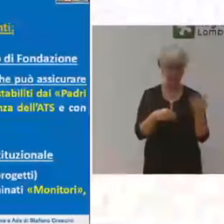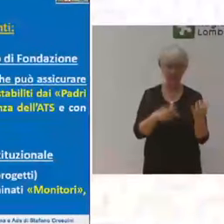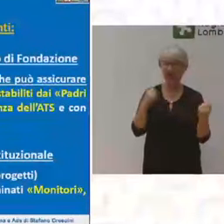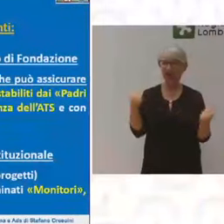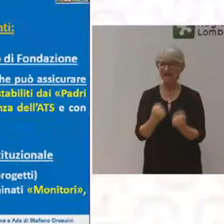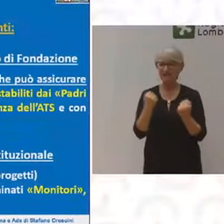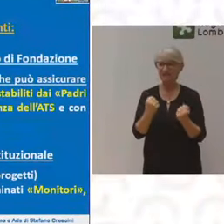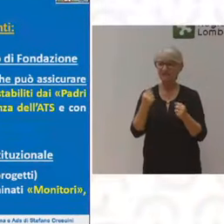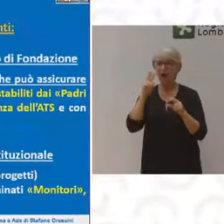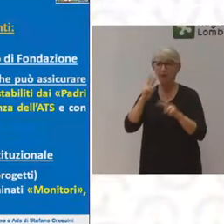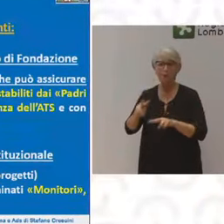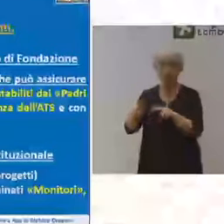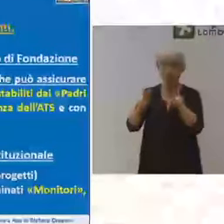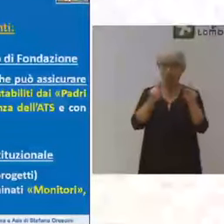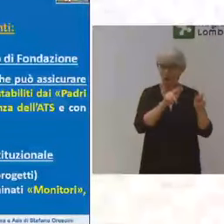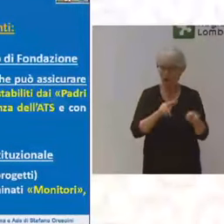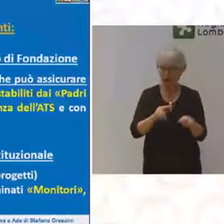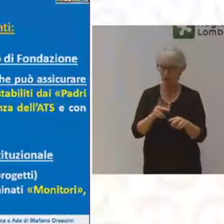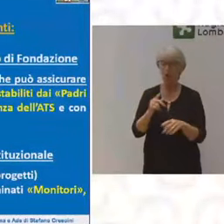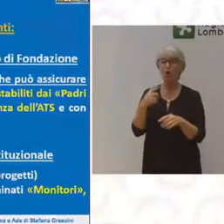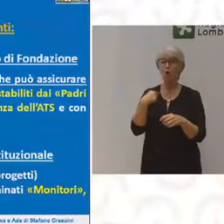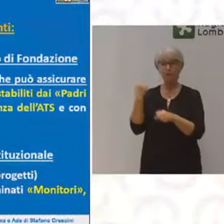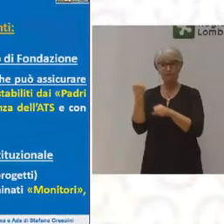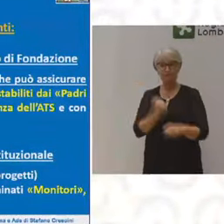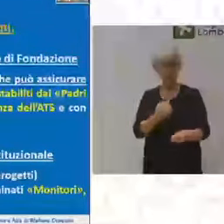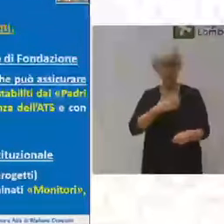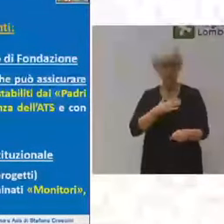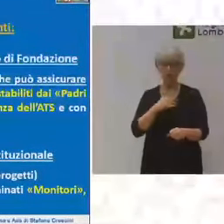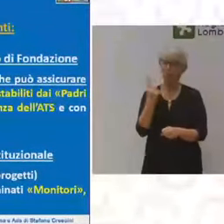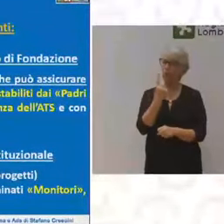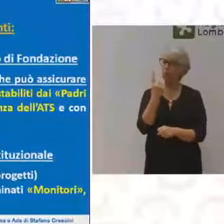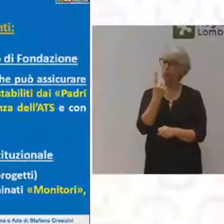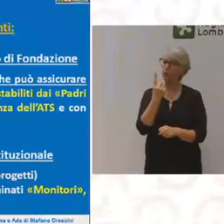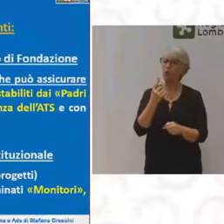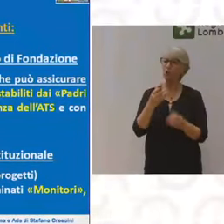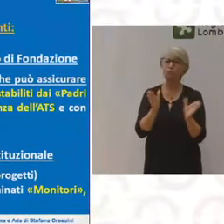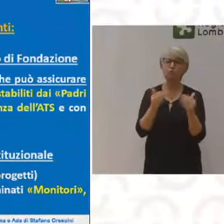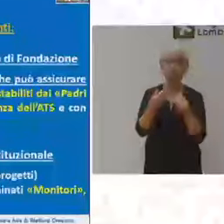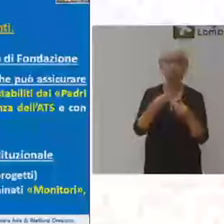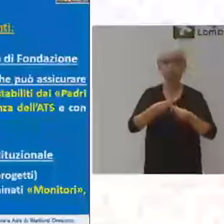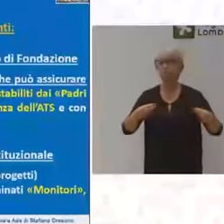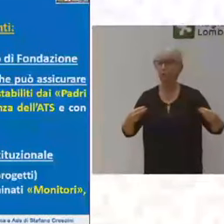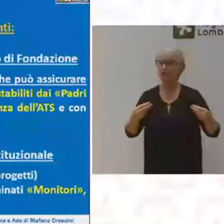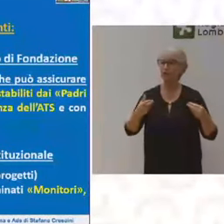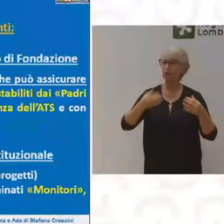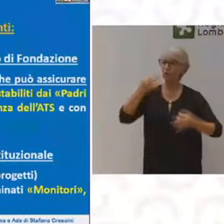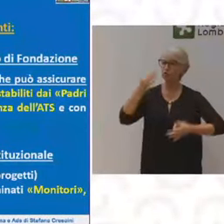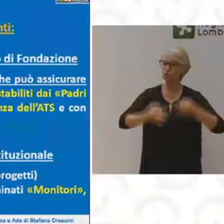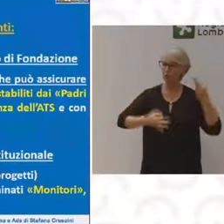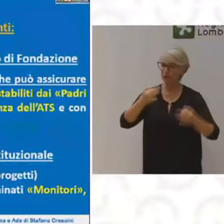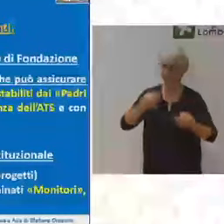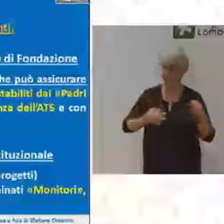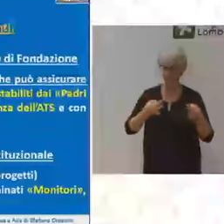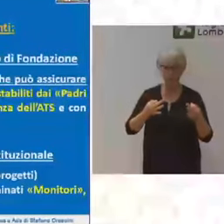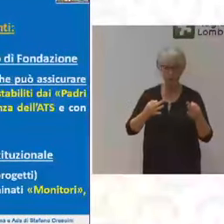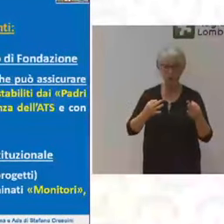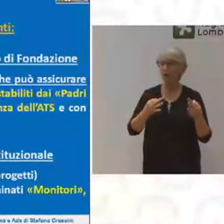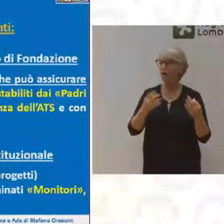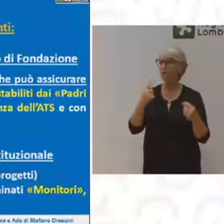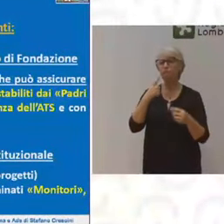di monitoraggio. La fondazione, unico strumento giuridico che garantisca l'eternalizzazione degli scopi